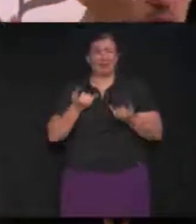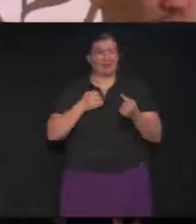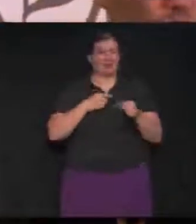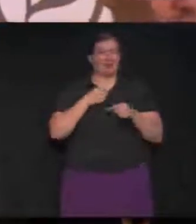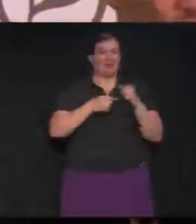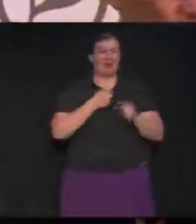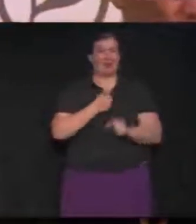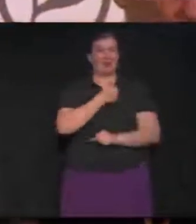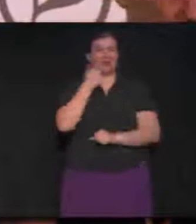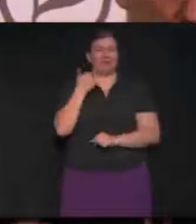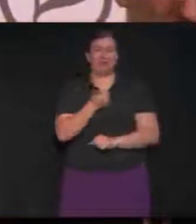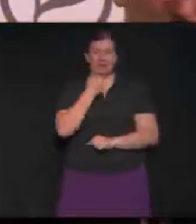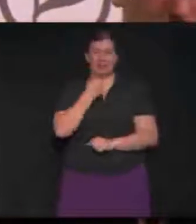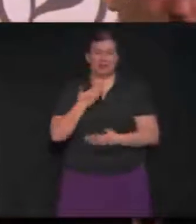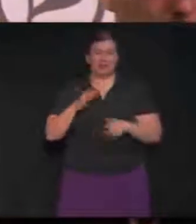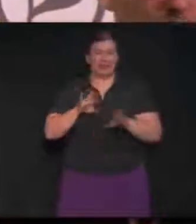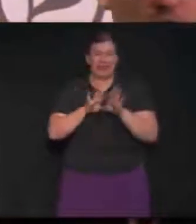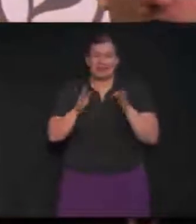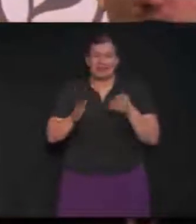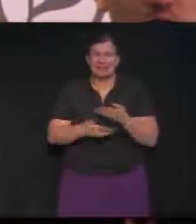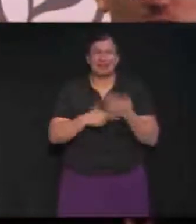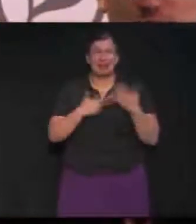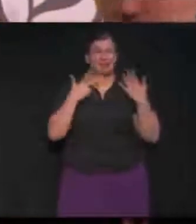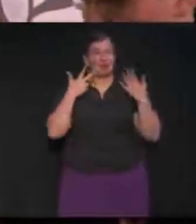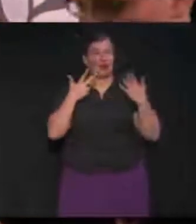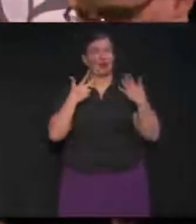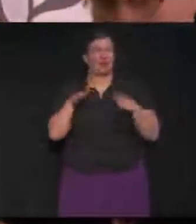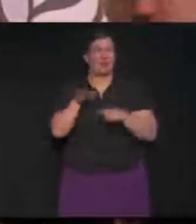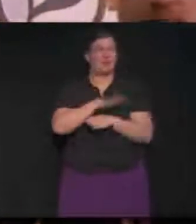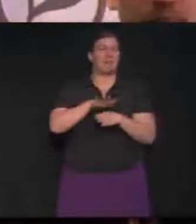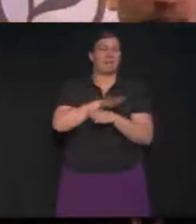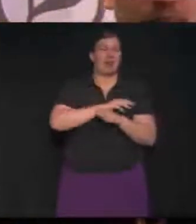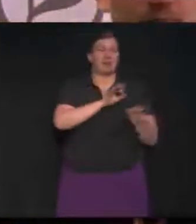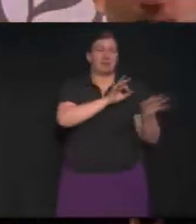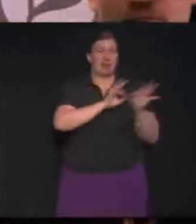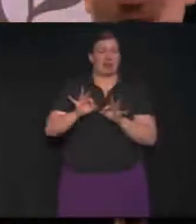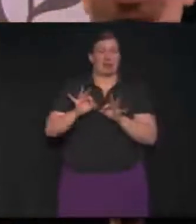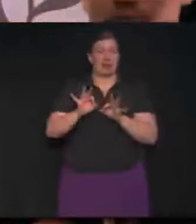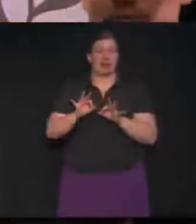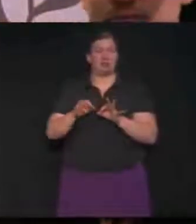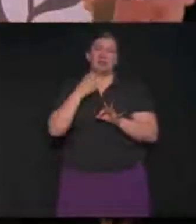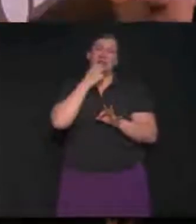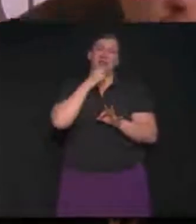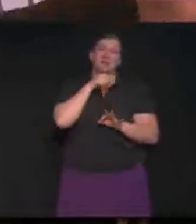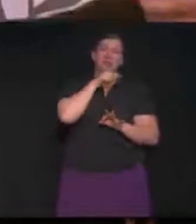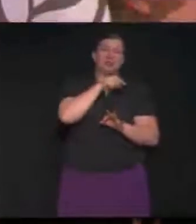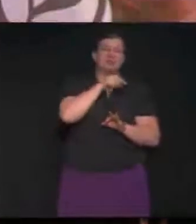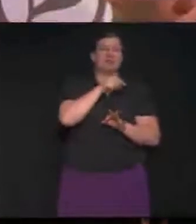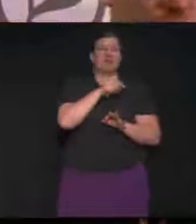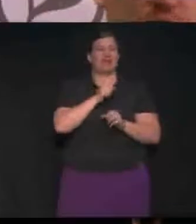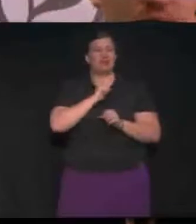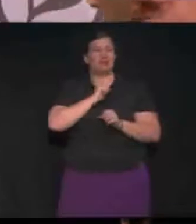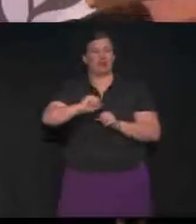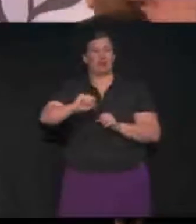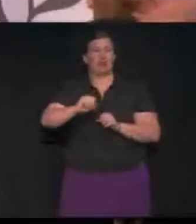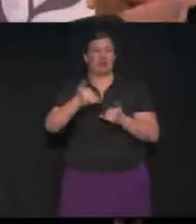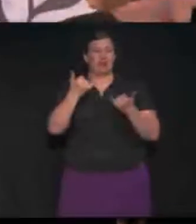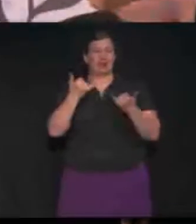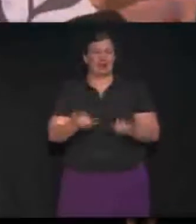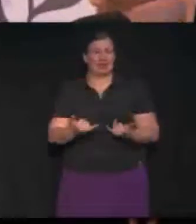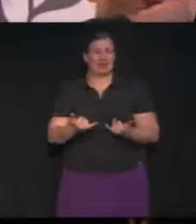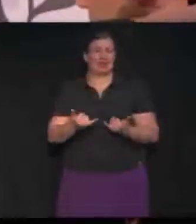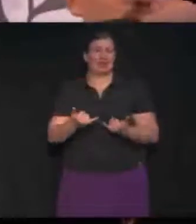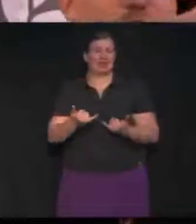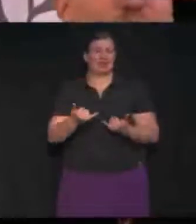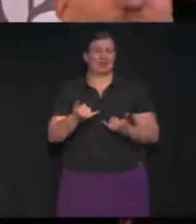habe acht Bereichsleiter da unten die würde ich jetzt sofort gerne rechts hinten